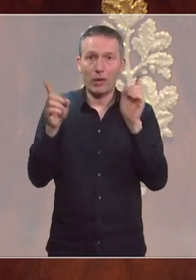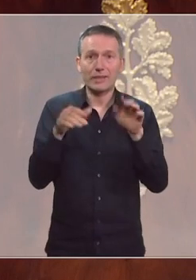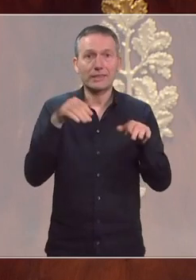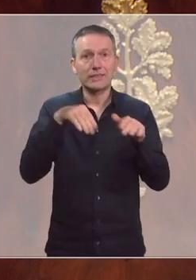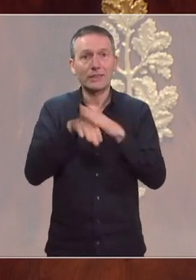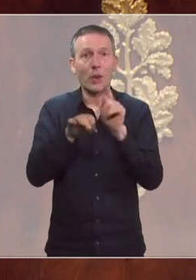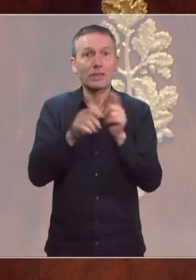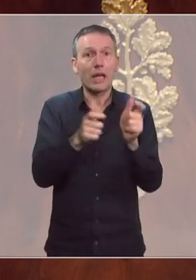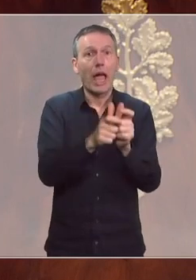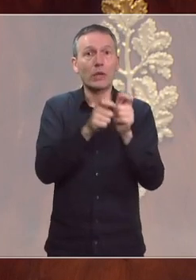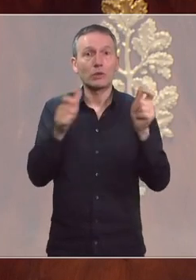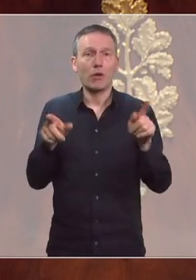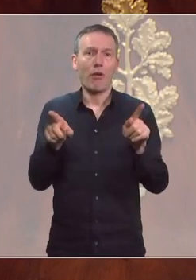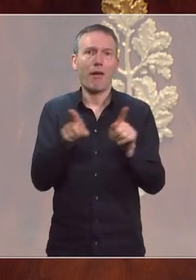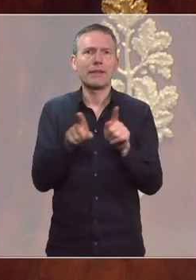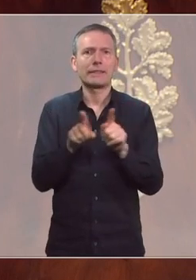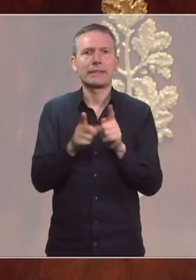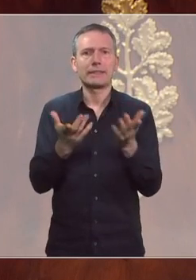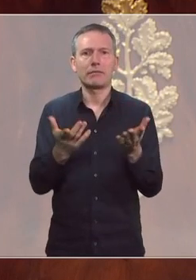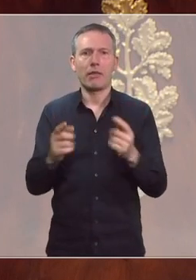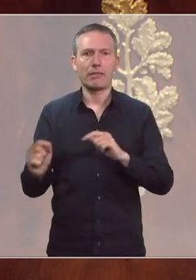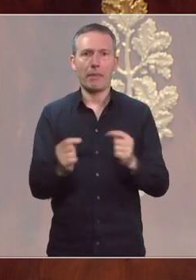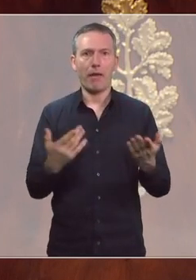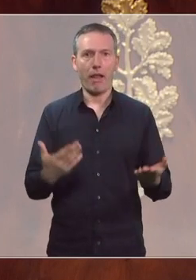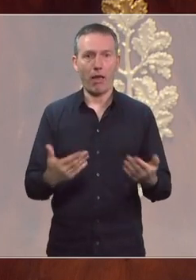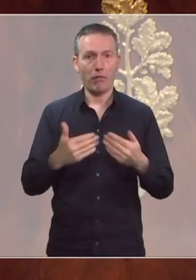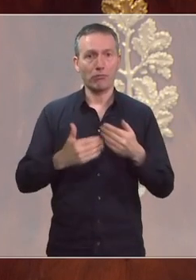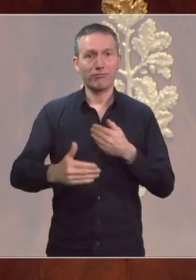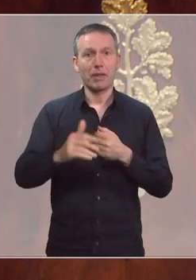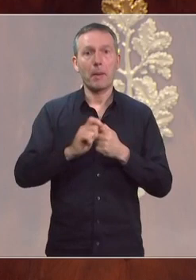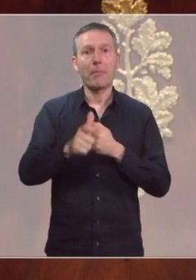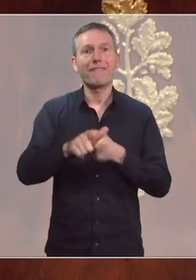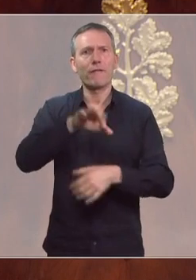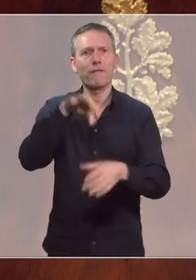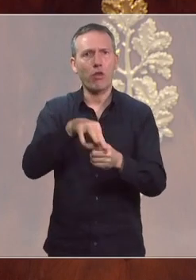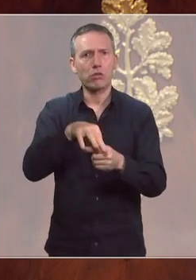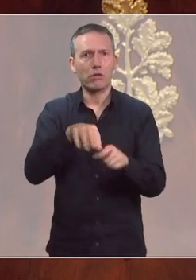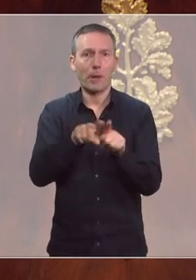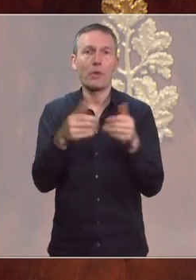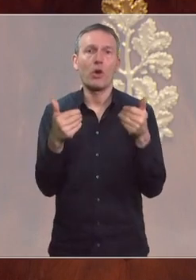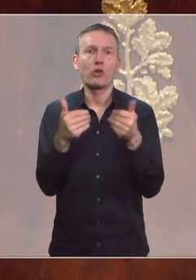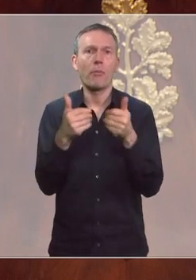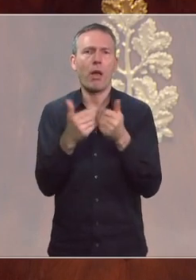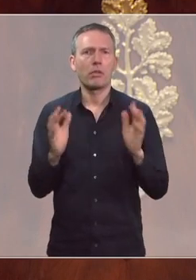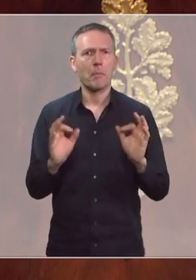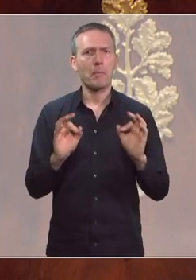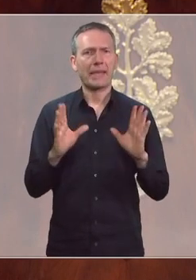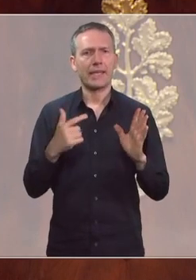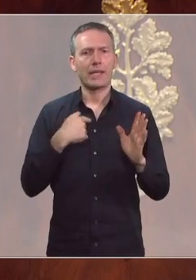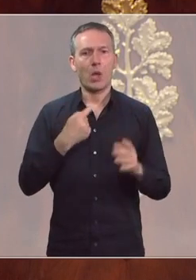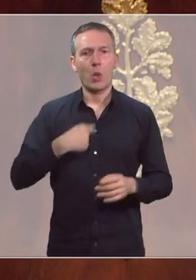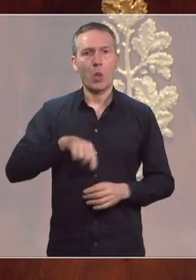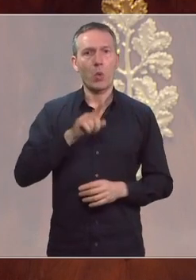institutions. En soumettant le débat que nous venons d'avoir à un vote, vous nous demandez, en quelque sorte, notre